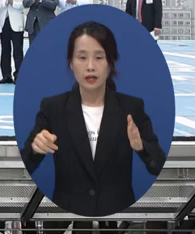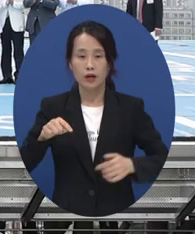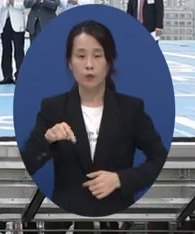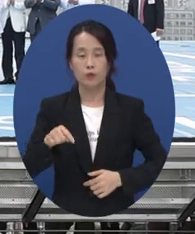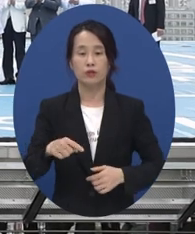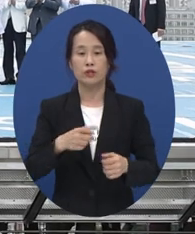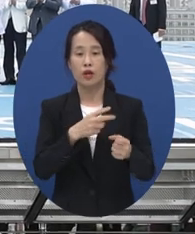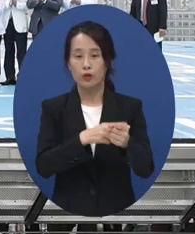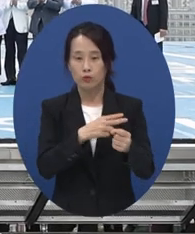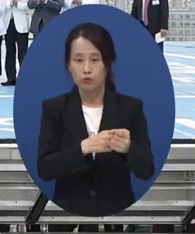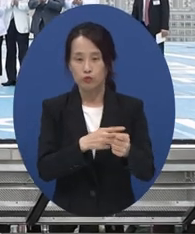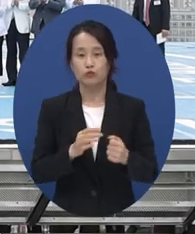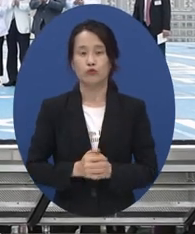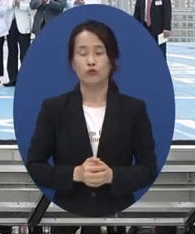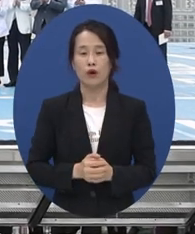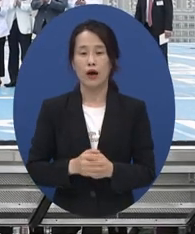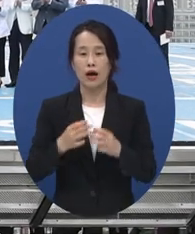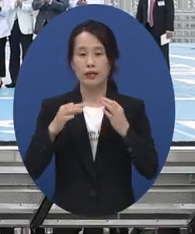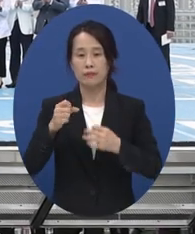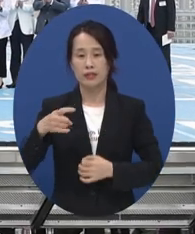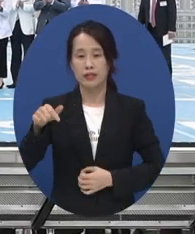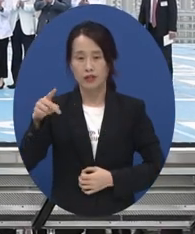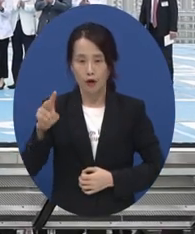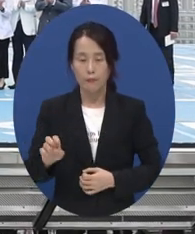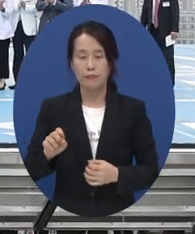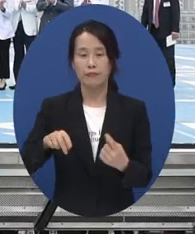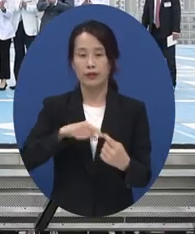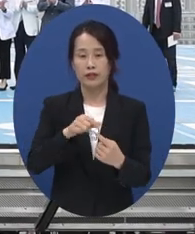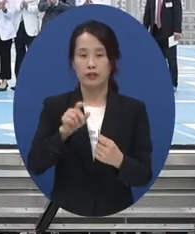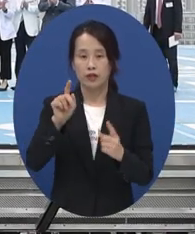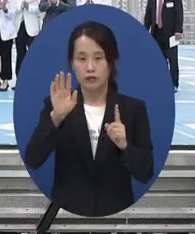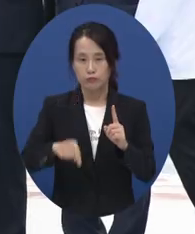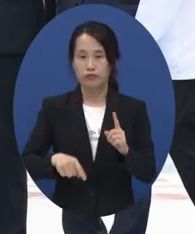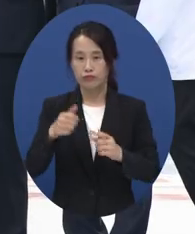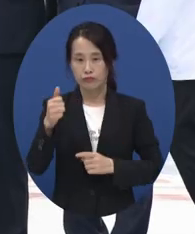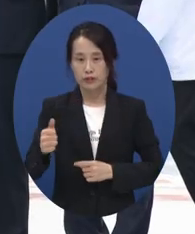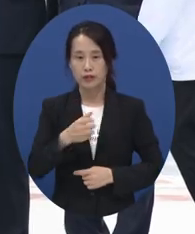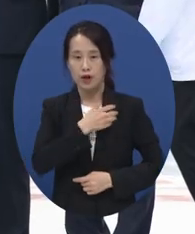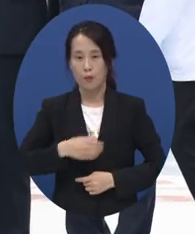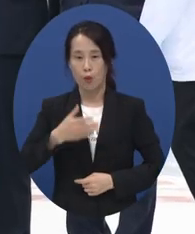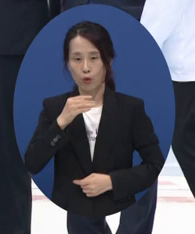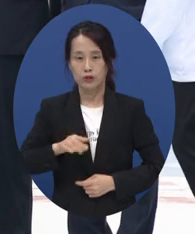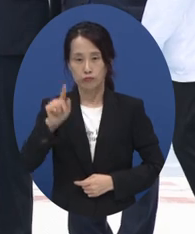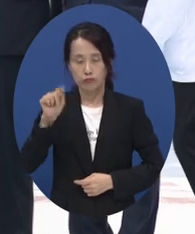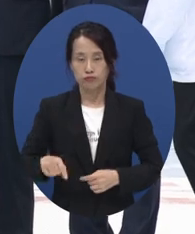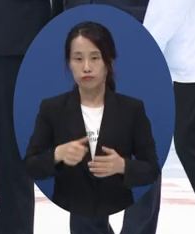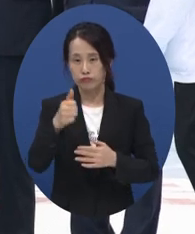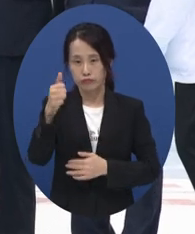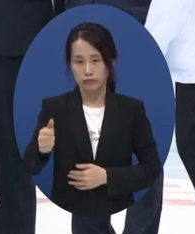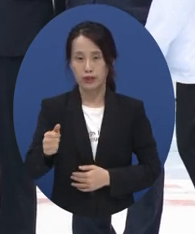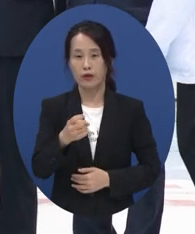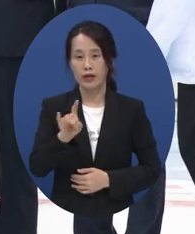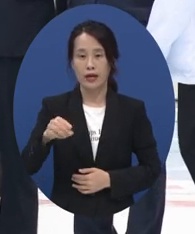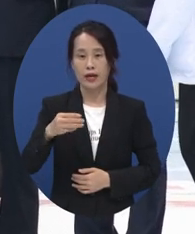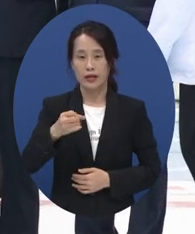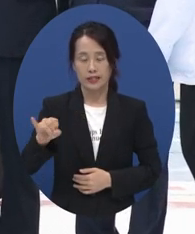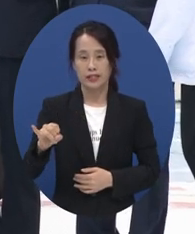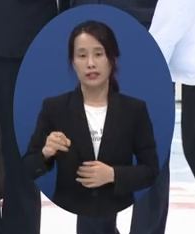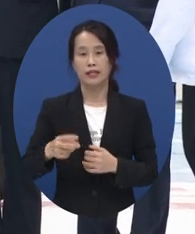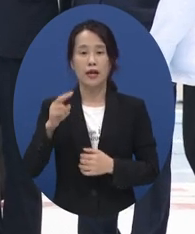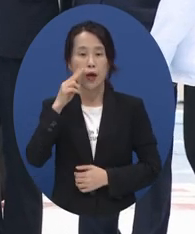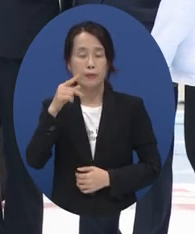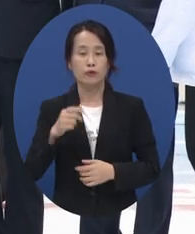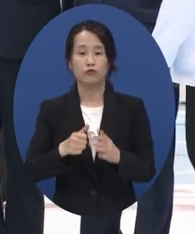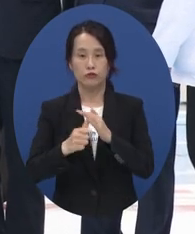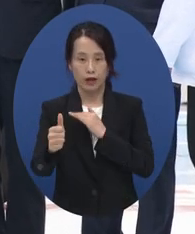이국종 교수와 김희겸 경기도 행정 1부 g 사 방 느무 보건복지부 장관 헤리 ls 주한